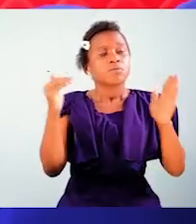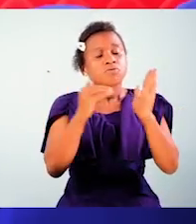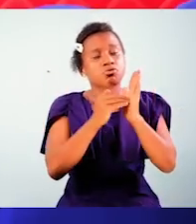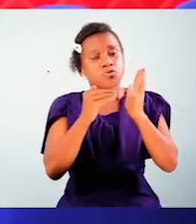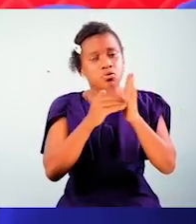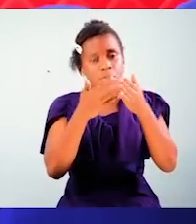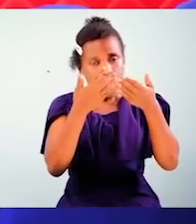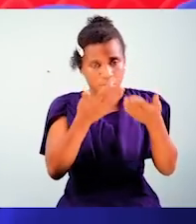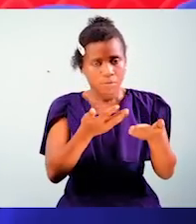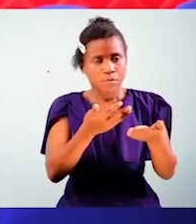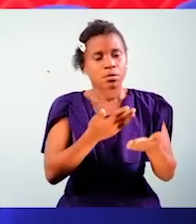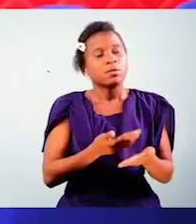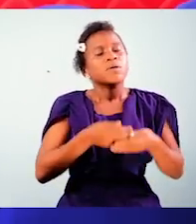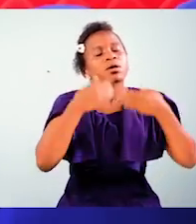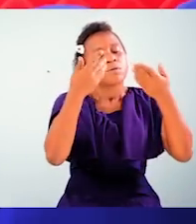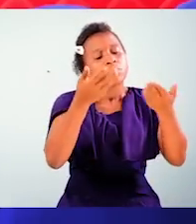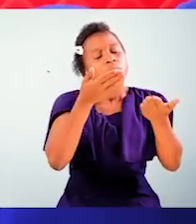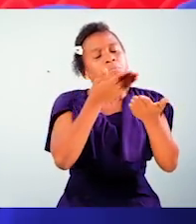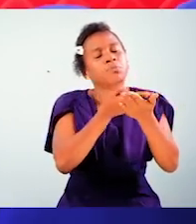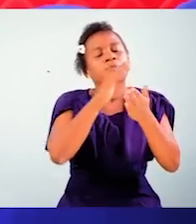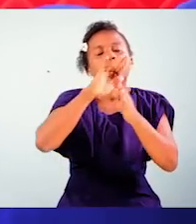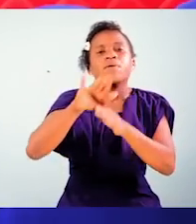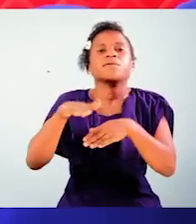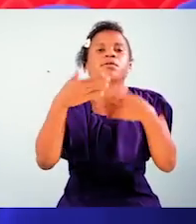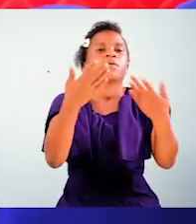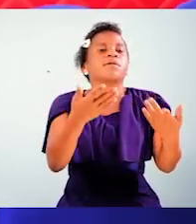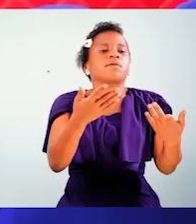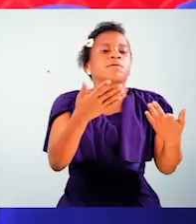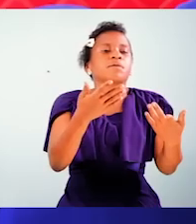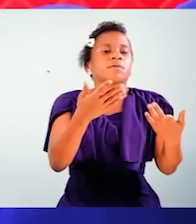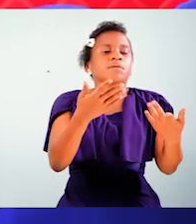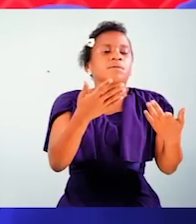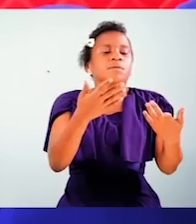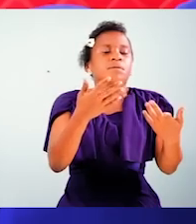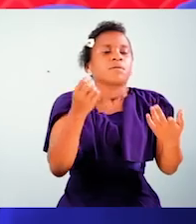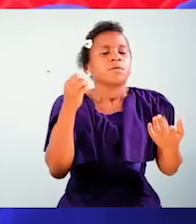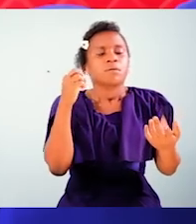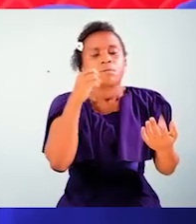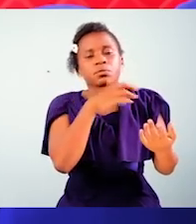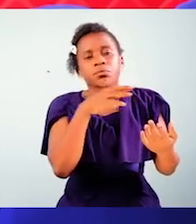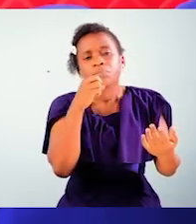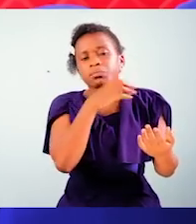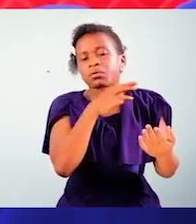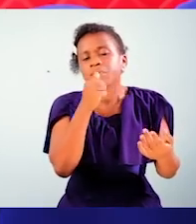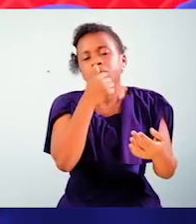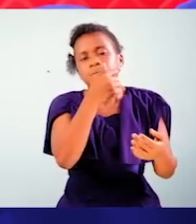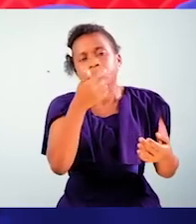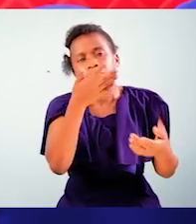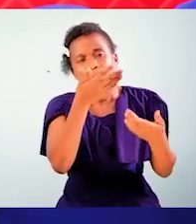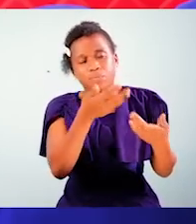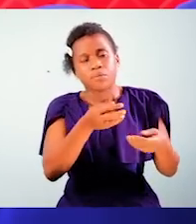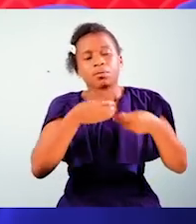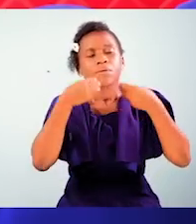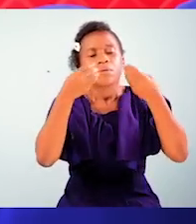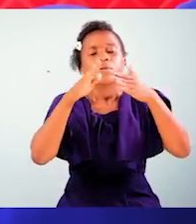yenyewe inaishia tu kutoa recommendation na recommendations zisipofanywa kazi, anaenda kulalamika kwa rais, rais naye anaenda kusema